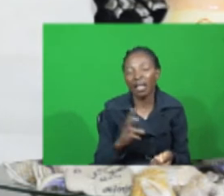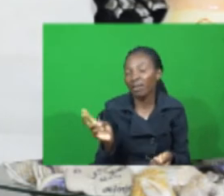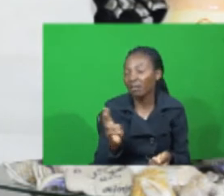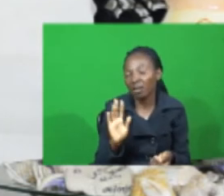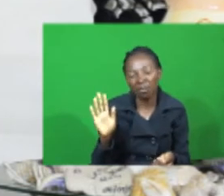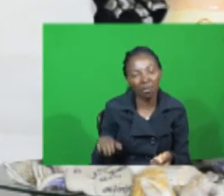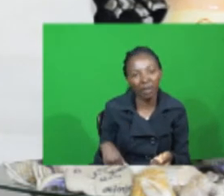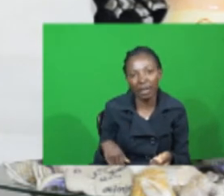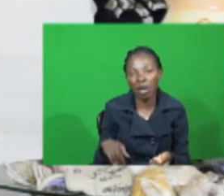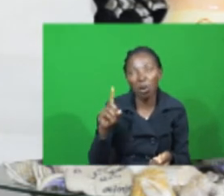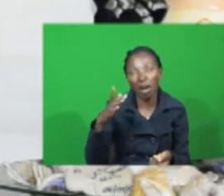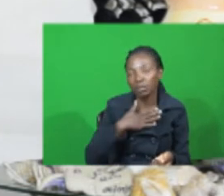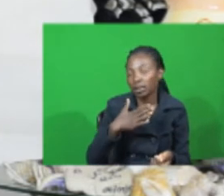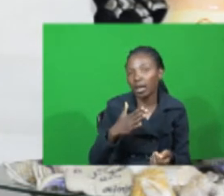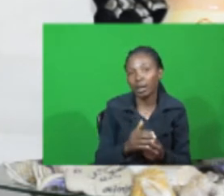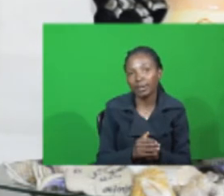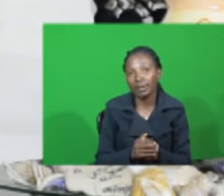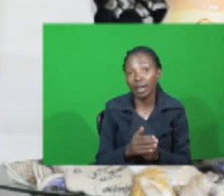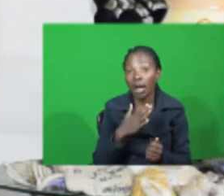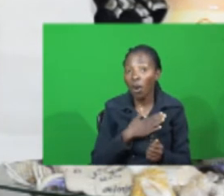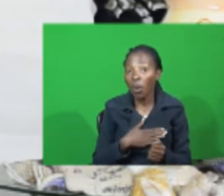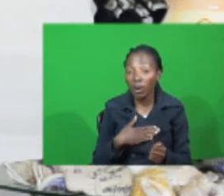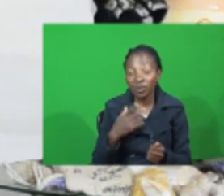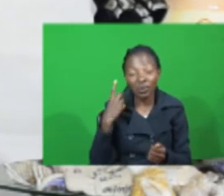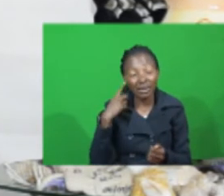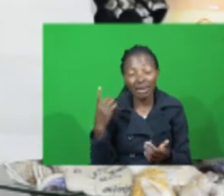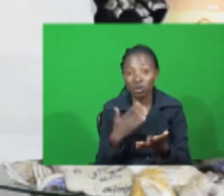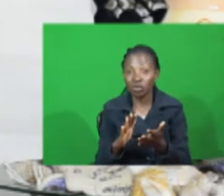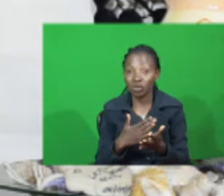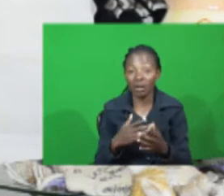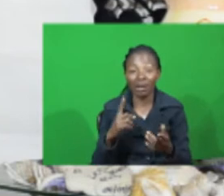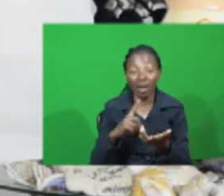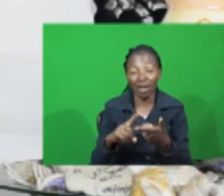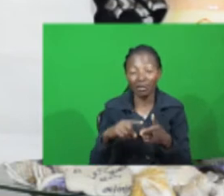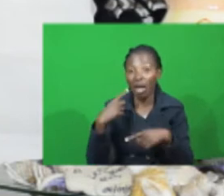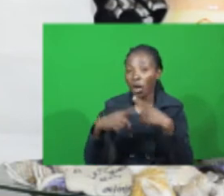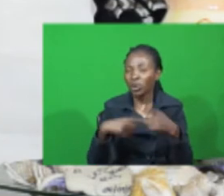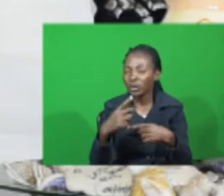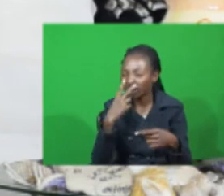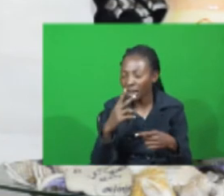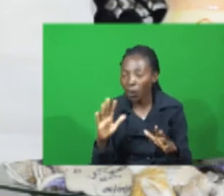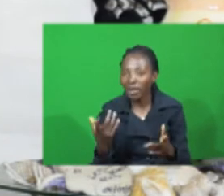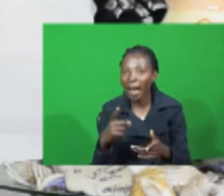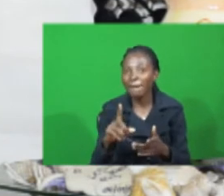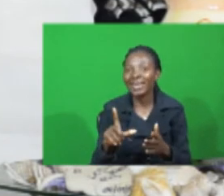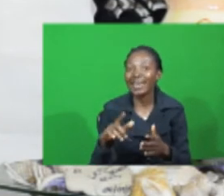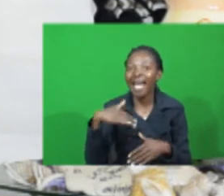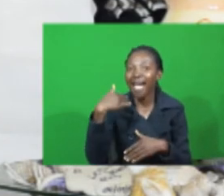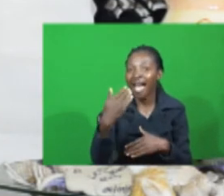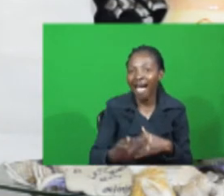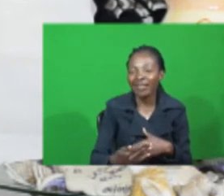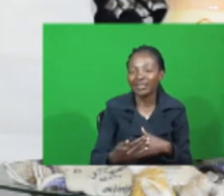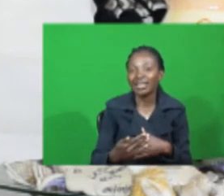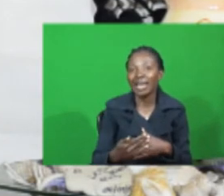Wakafum, Uno de Guanaman. To not Tikans Wakambo. Tuye tiendere mberi, tuono tichi chakaitika panya edu ya